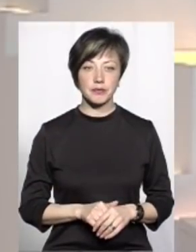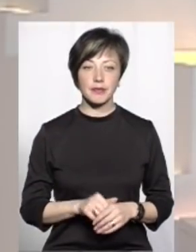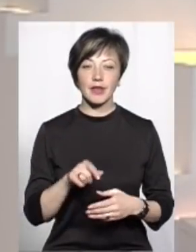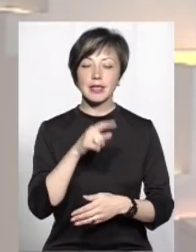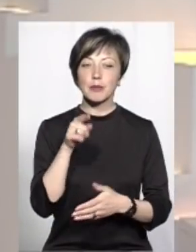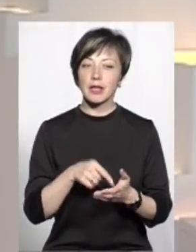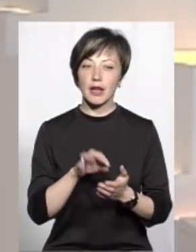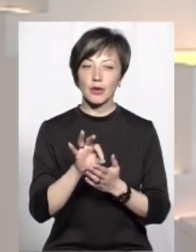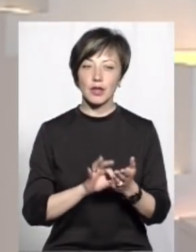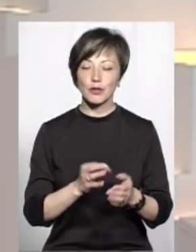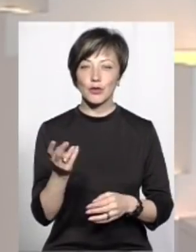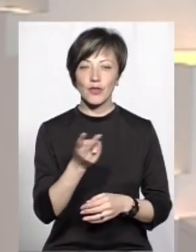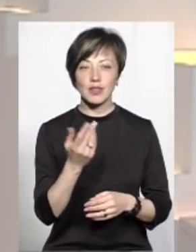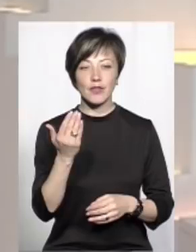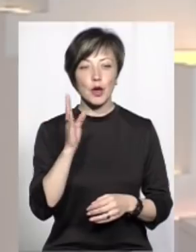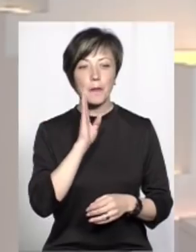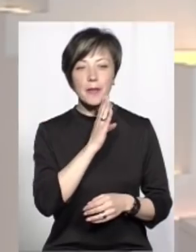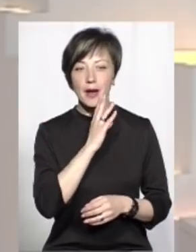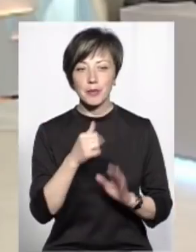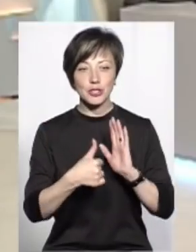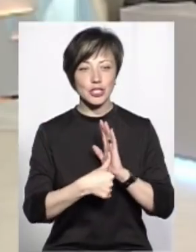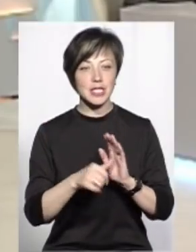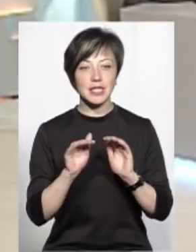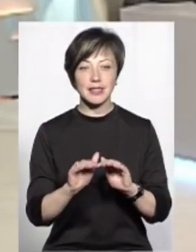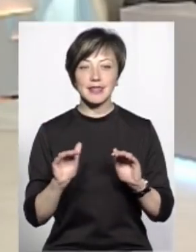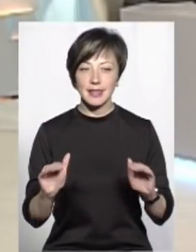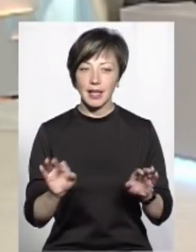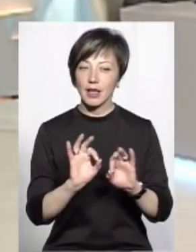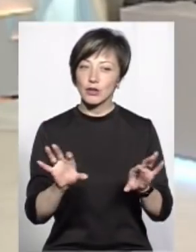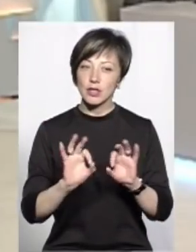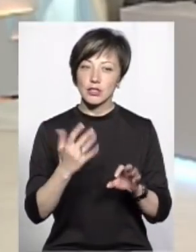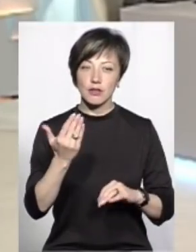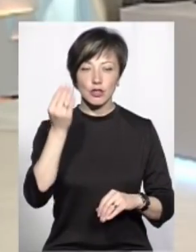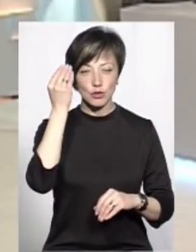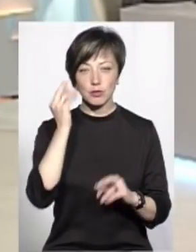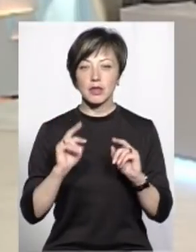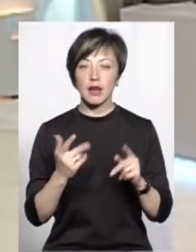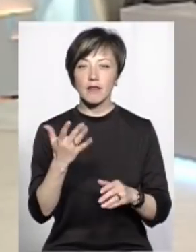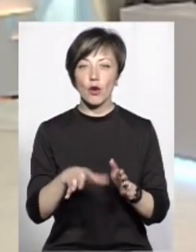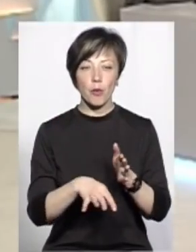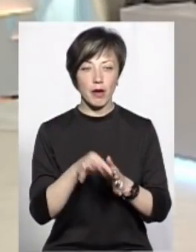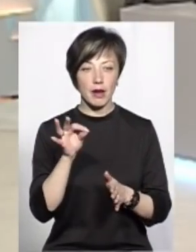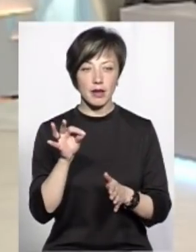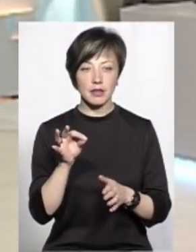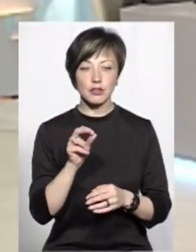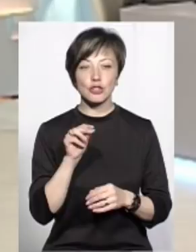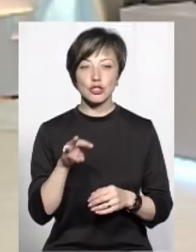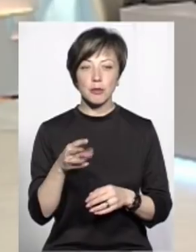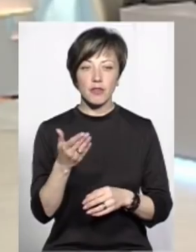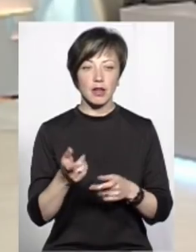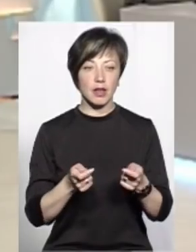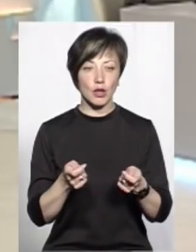Запитання одразу до вас. Ви мама шести дітей. Розкажіть вашу думку і як ви саме обираєте, чим ви керуєтесь,